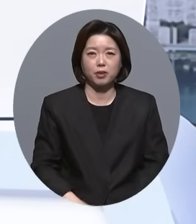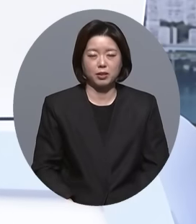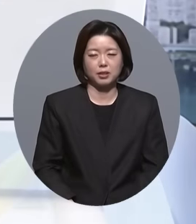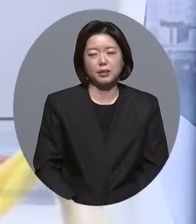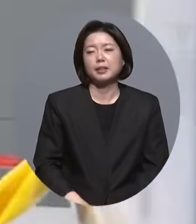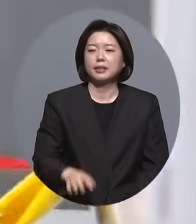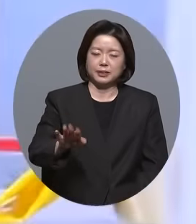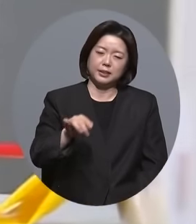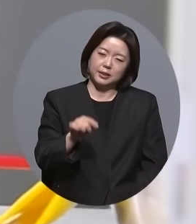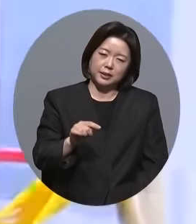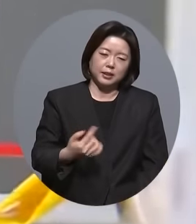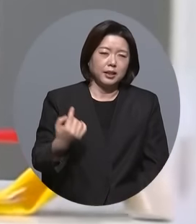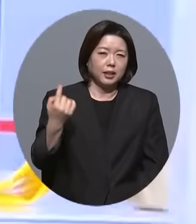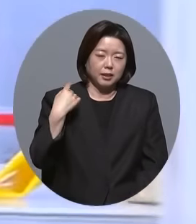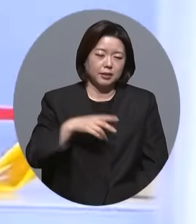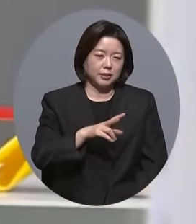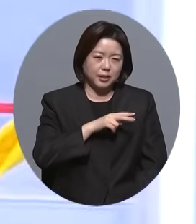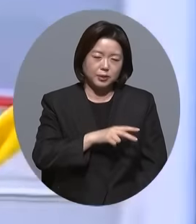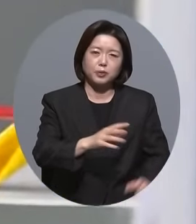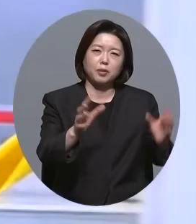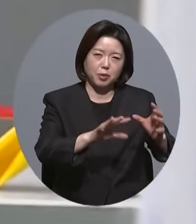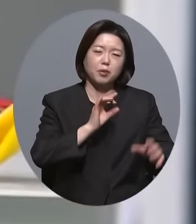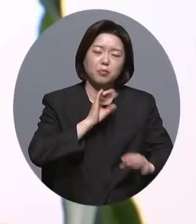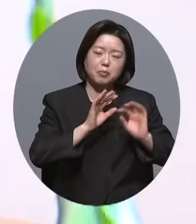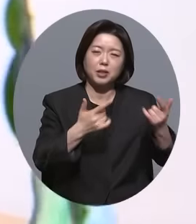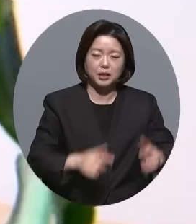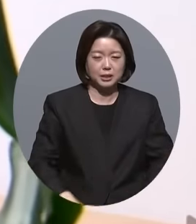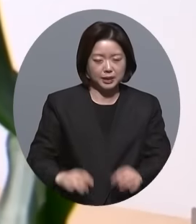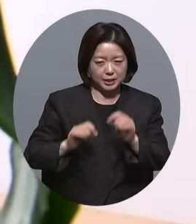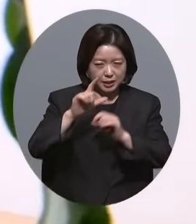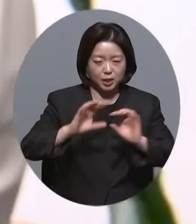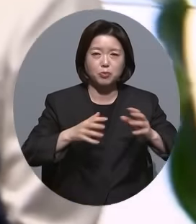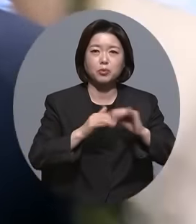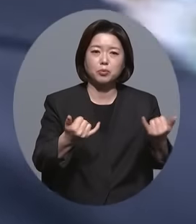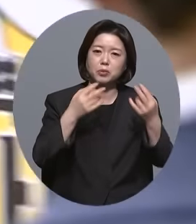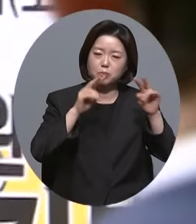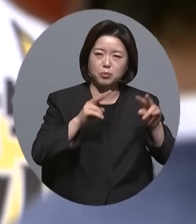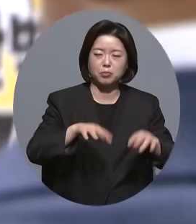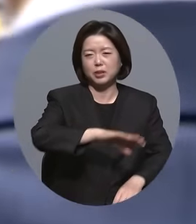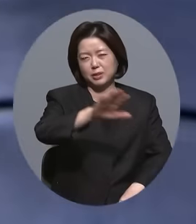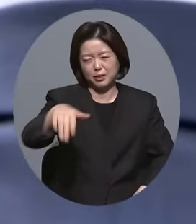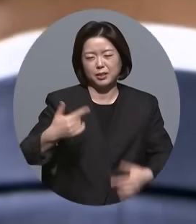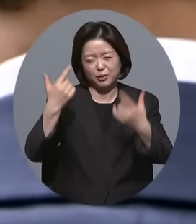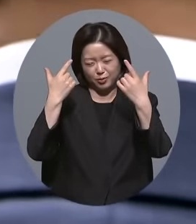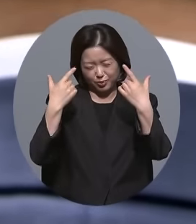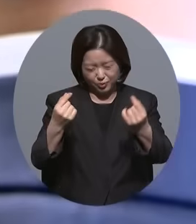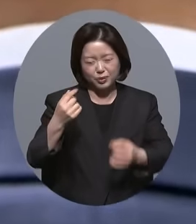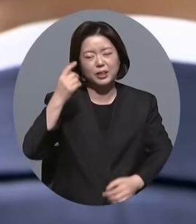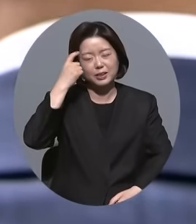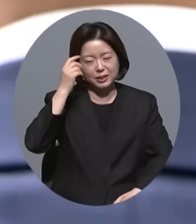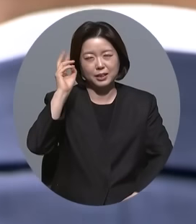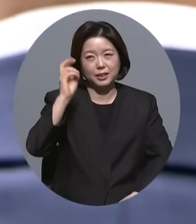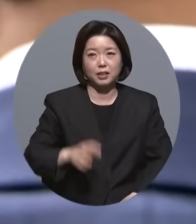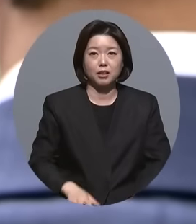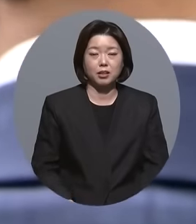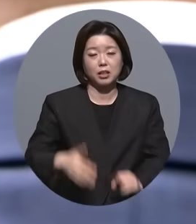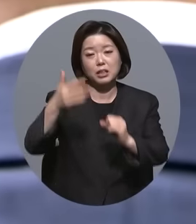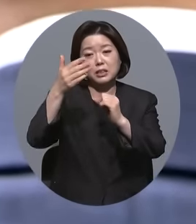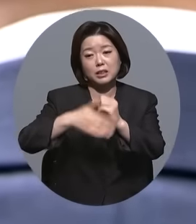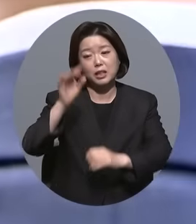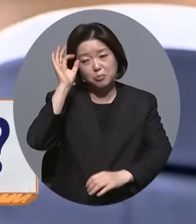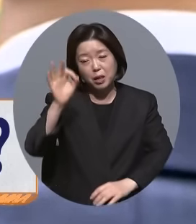그것은 뭐 어제 모인 의원들뿐만이 아니고요. 대부분의 국민들께서 그렇게 생각하실 거라고 봅니다. 왜냐하면 그 사진